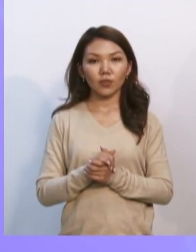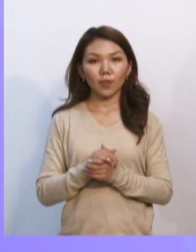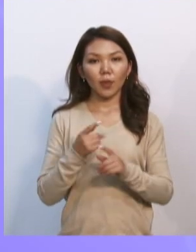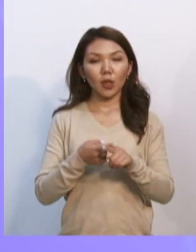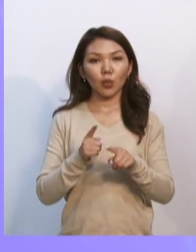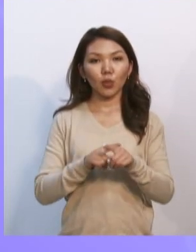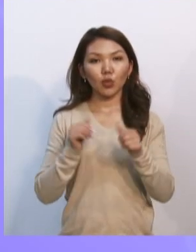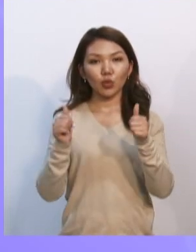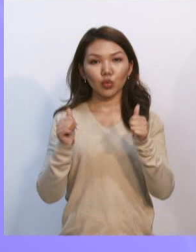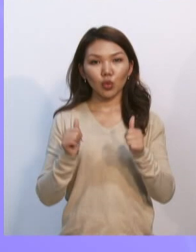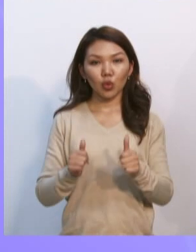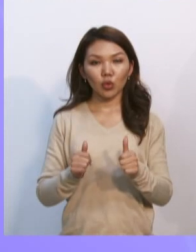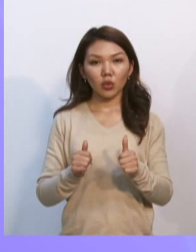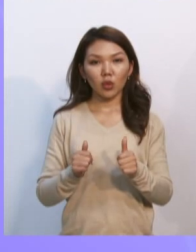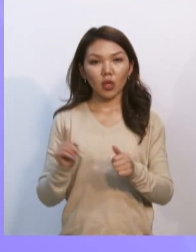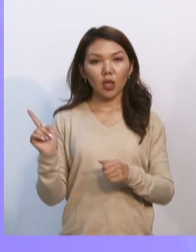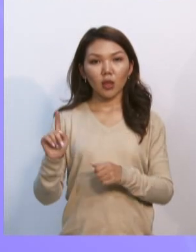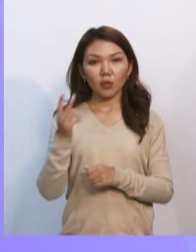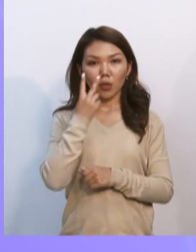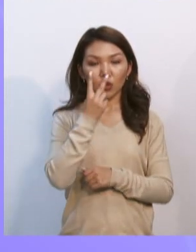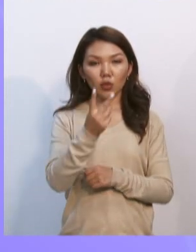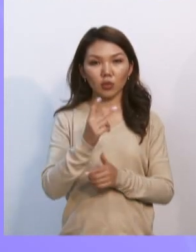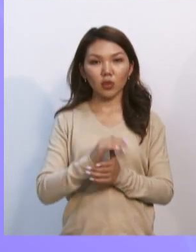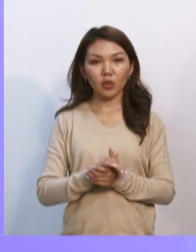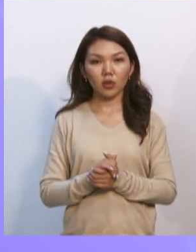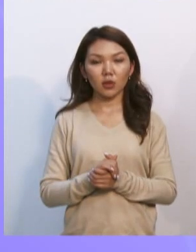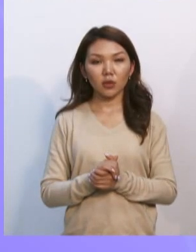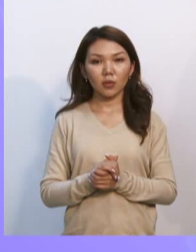Бул сүрөттө эмнени көрүп турасыңар?